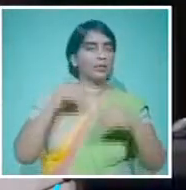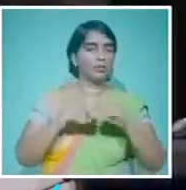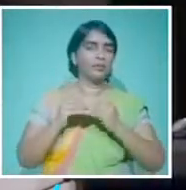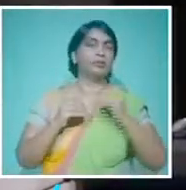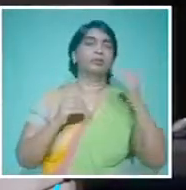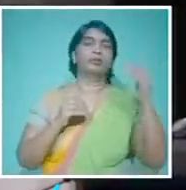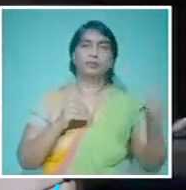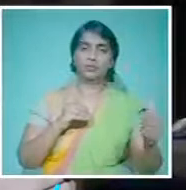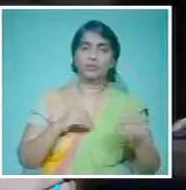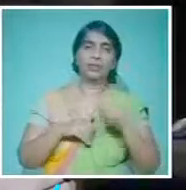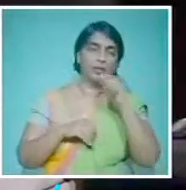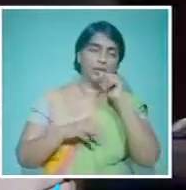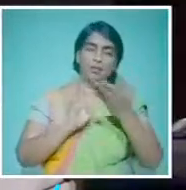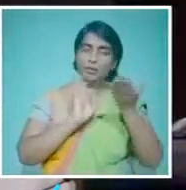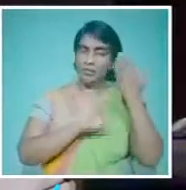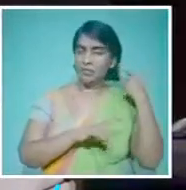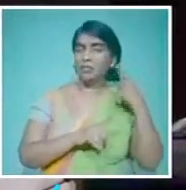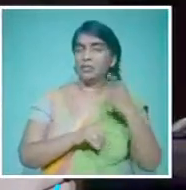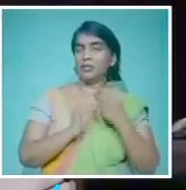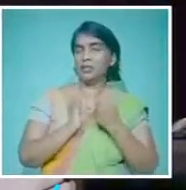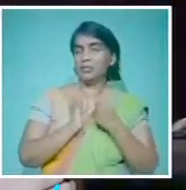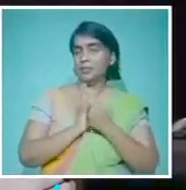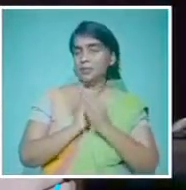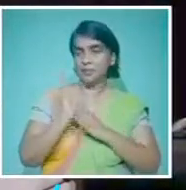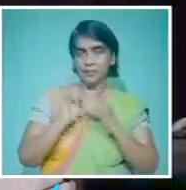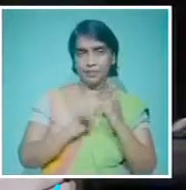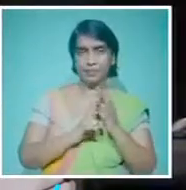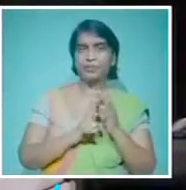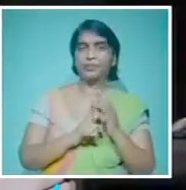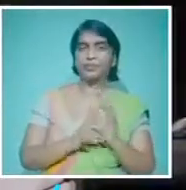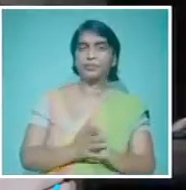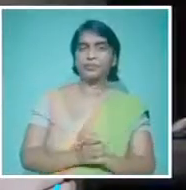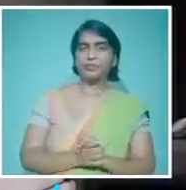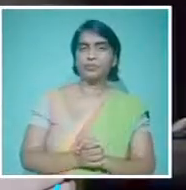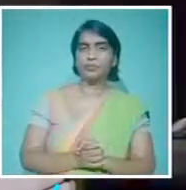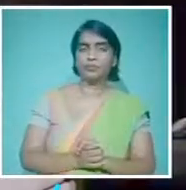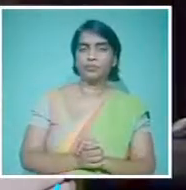දාක මේකයි ඉතිහාසයේ ගරු මන්ත්‍රීතුමනි එනිසා